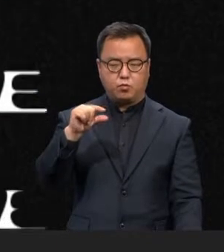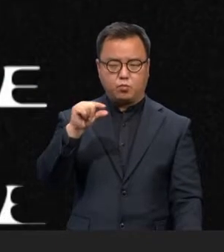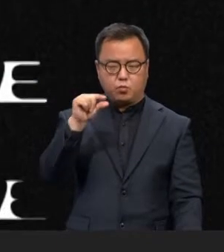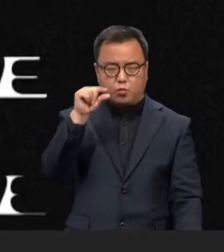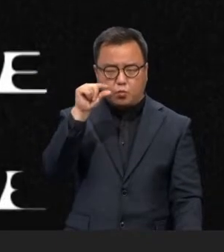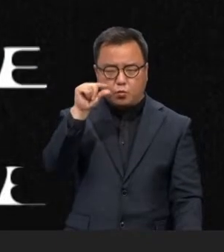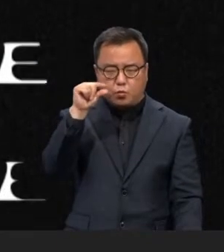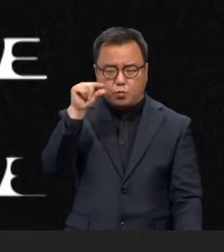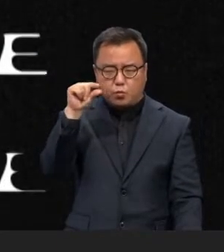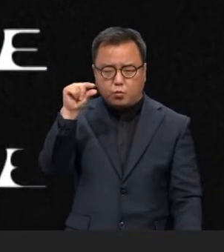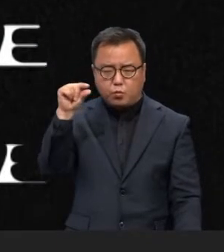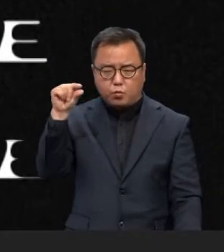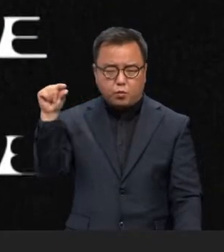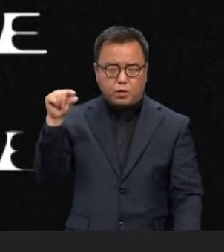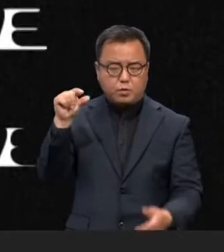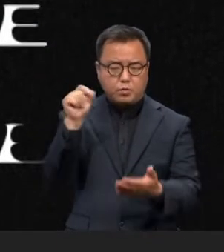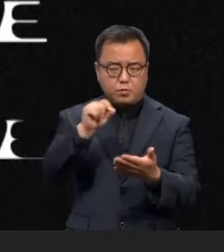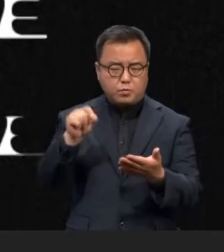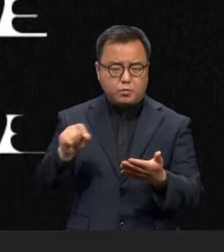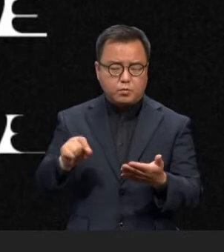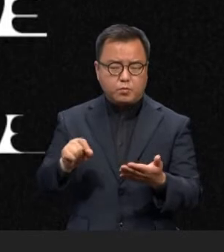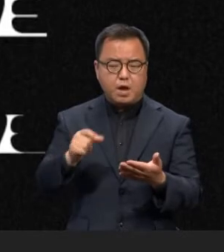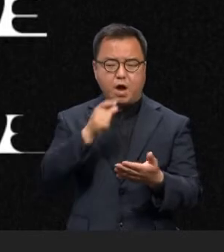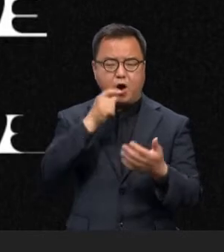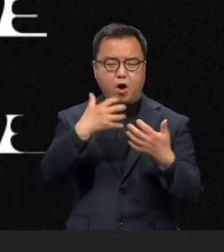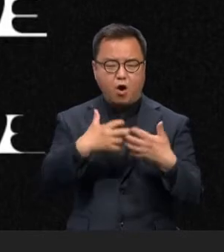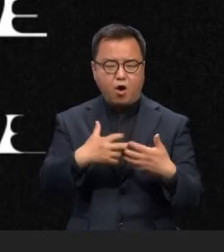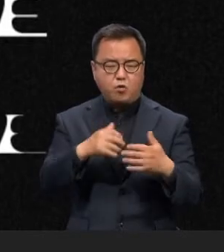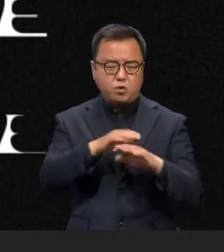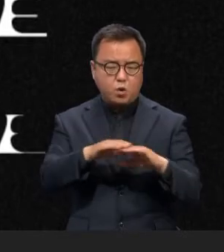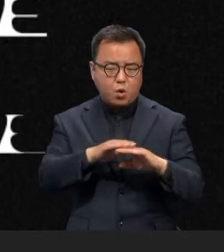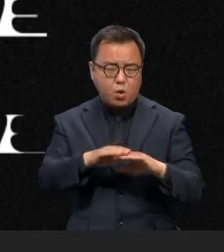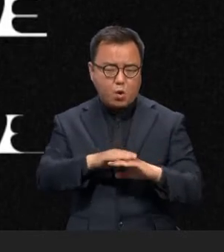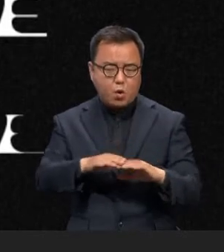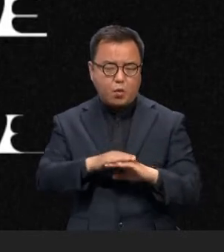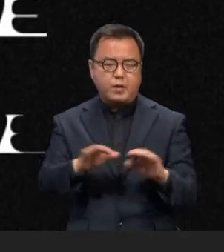보입니다. 마치 얼음이 녹아 없어진 것처럼 말이죠.